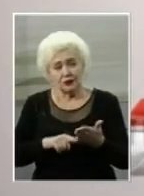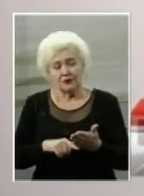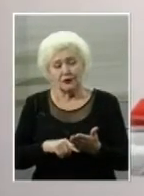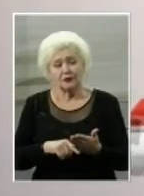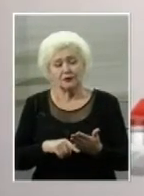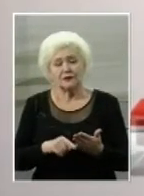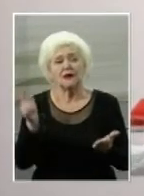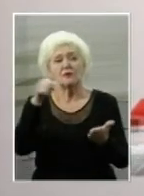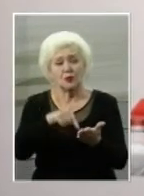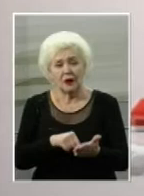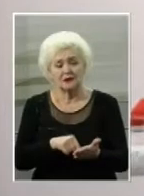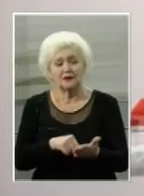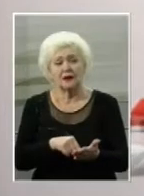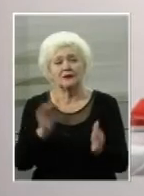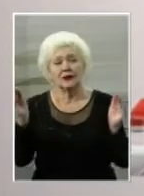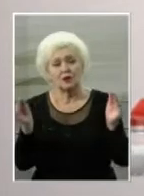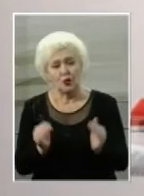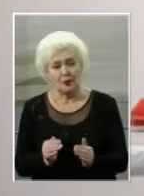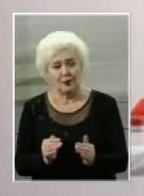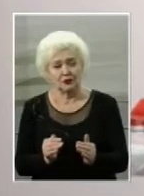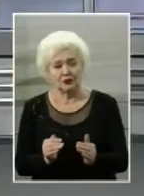таких випадків буде якомога менше.